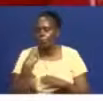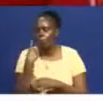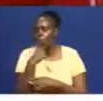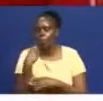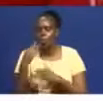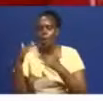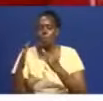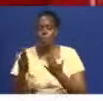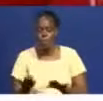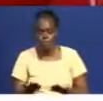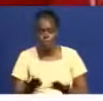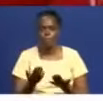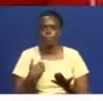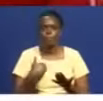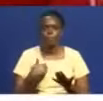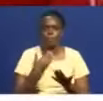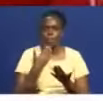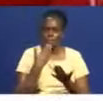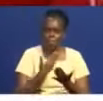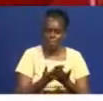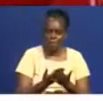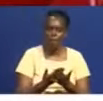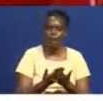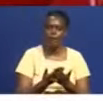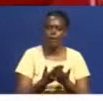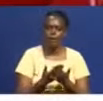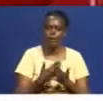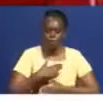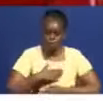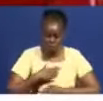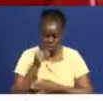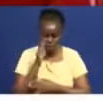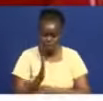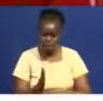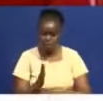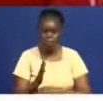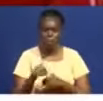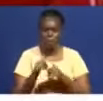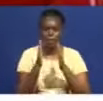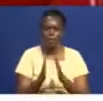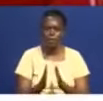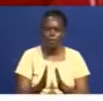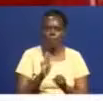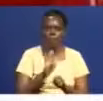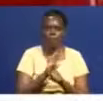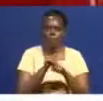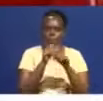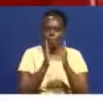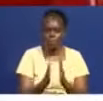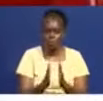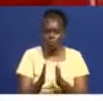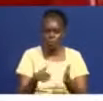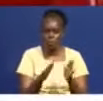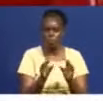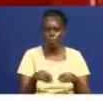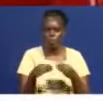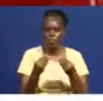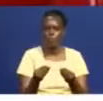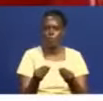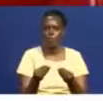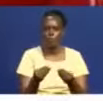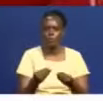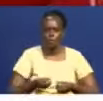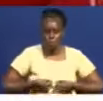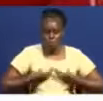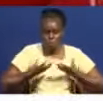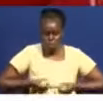ambao kwa kule nje? Na mimi nashukuru, be speaker, kwamba leo kiongozi wetu wa wengi ametupa fursa tuyatoe